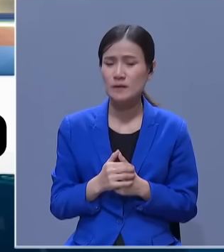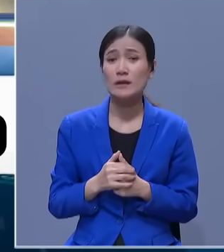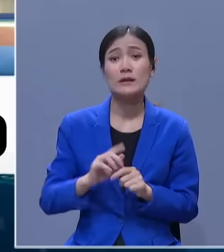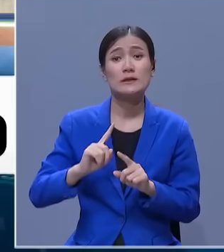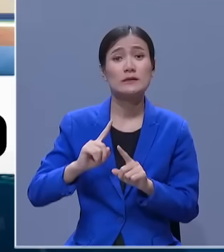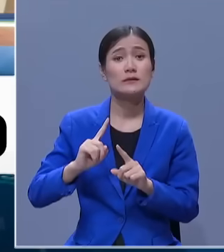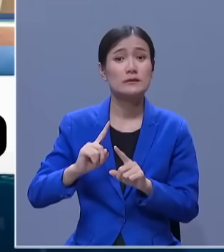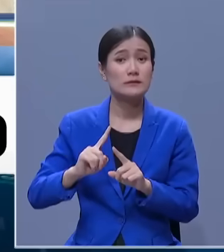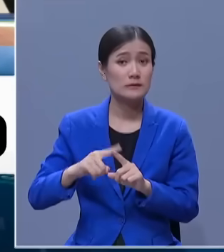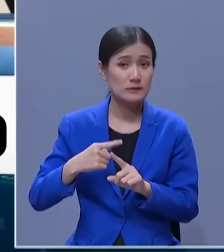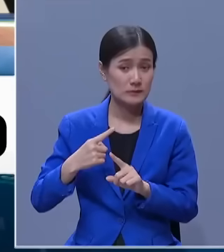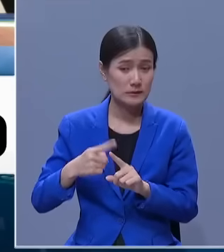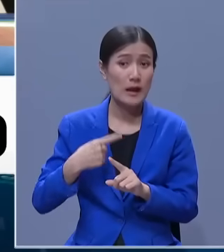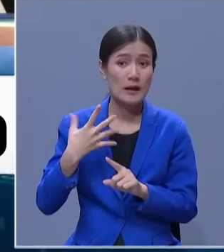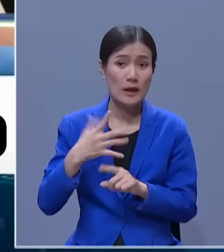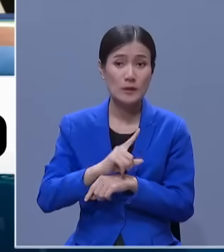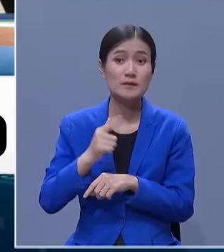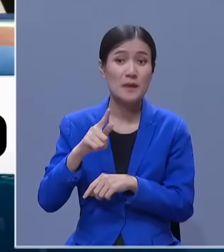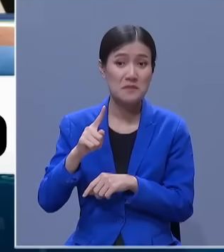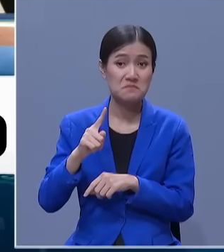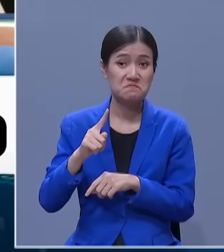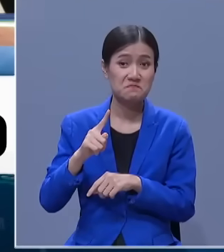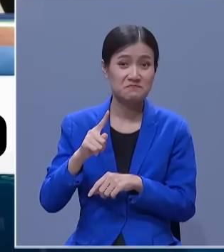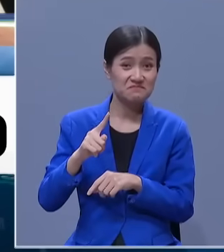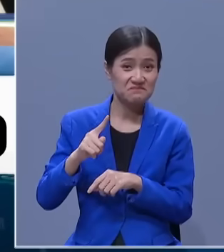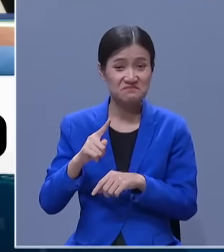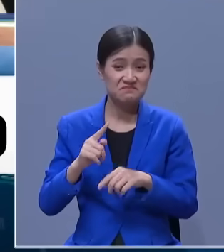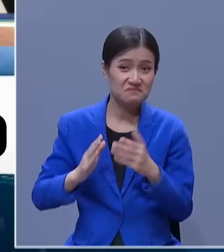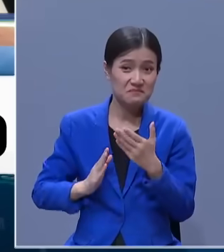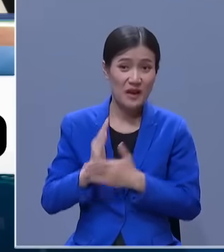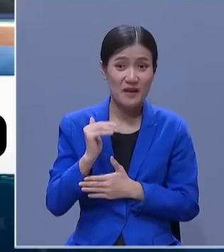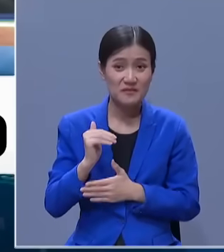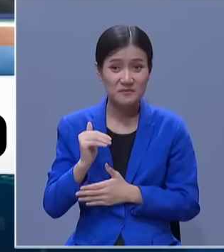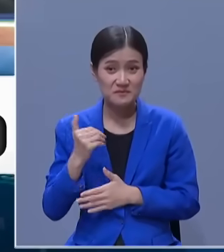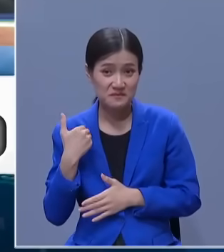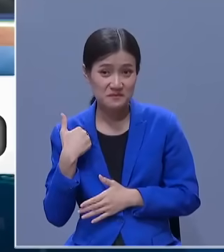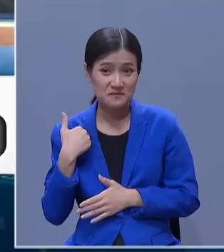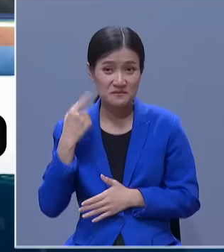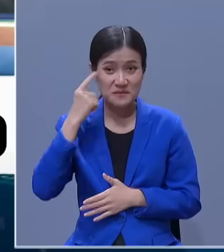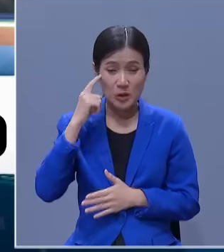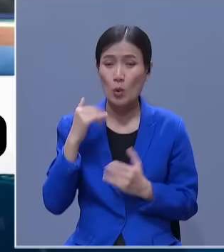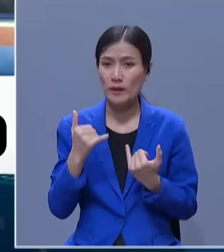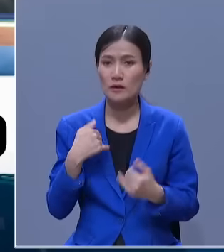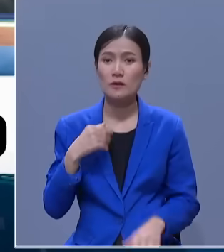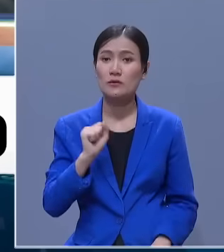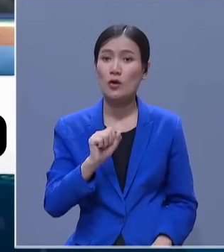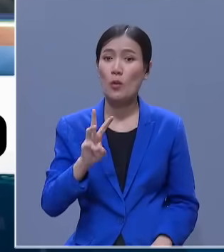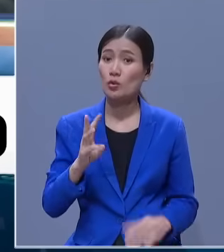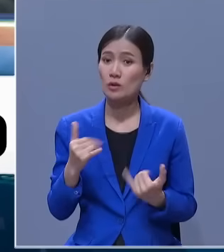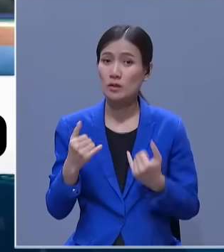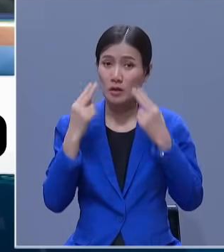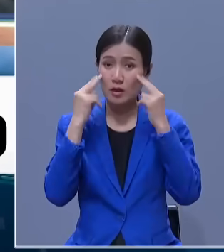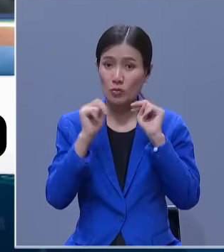คม67หรือเปล่าเพราะว่าอย่าลืมนะว่าสว.ณตอนนี้ยังมีอำนาจในการเลือกนายกอยู่